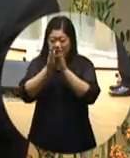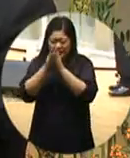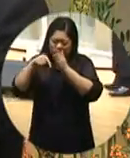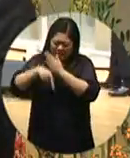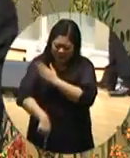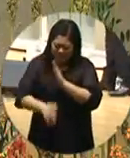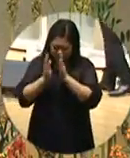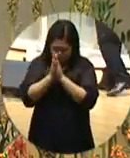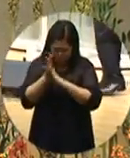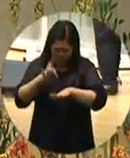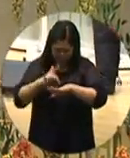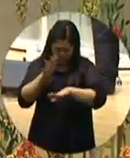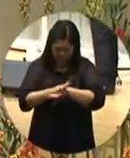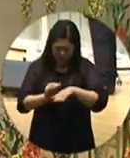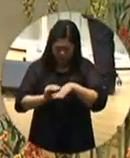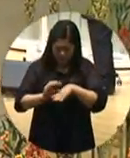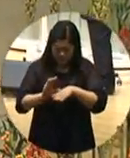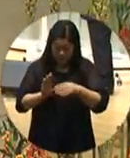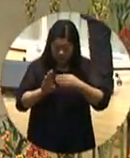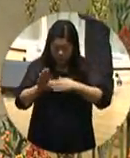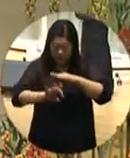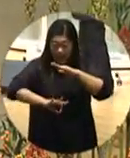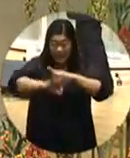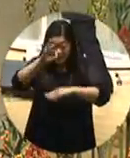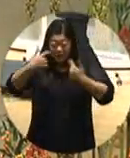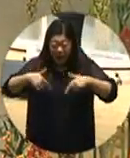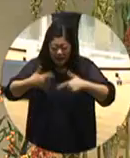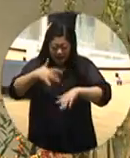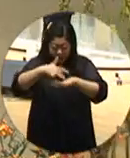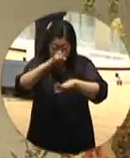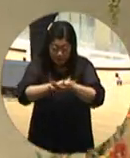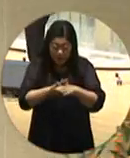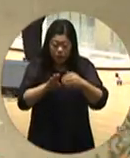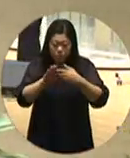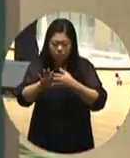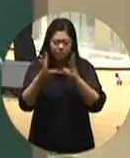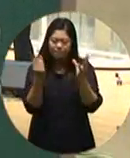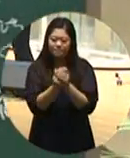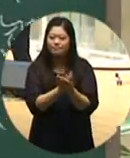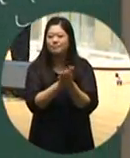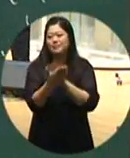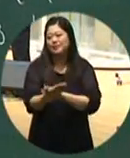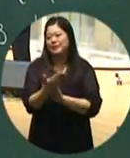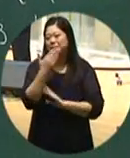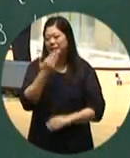find the answer. 그러니까 여러분이 이걸 가지고요.